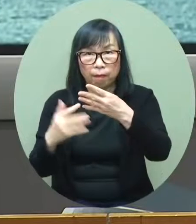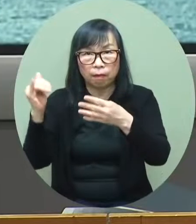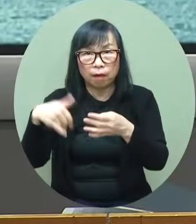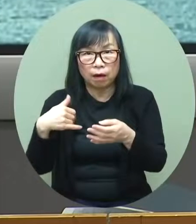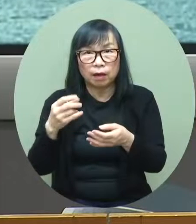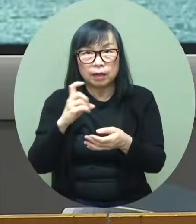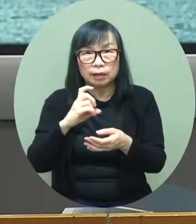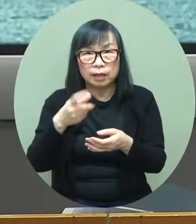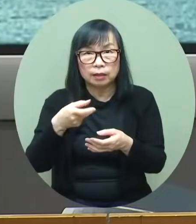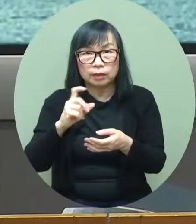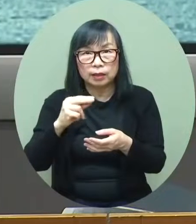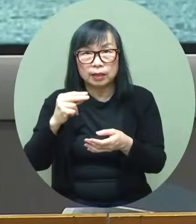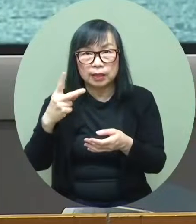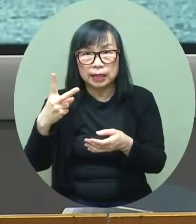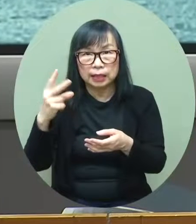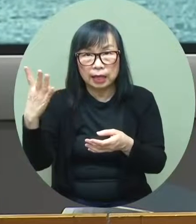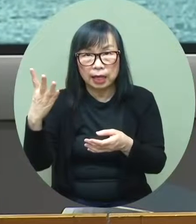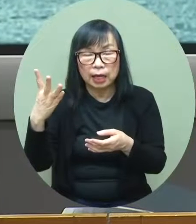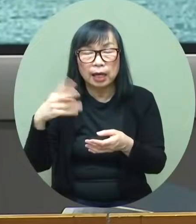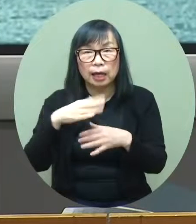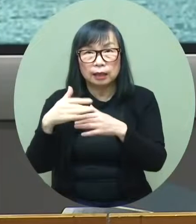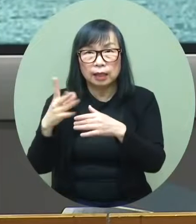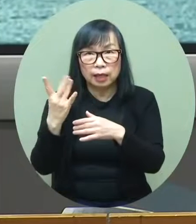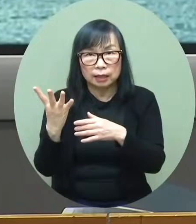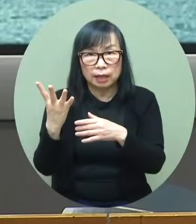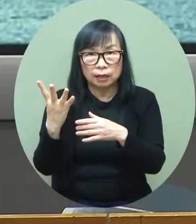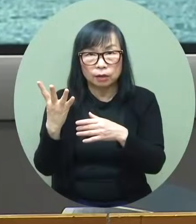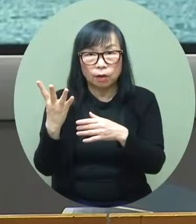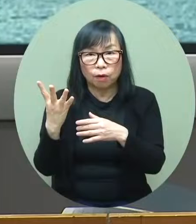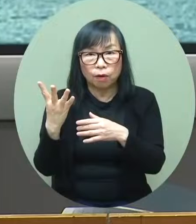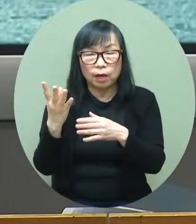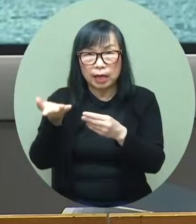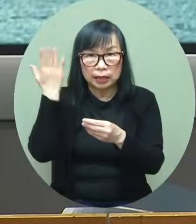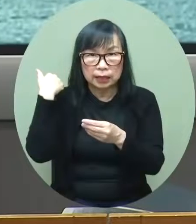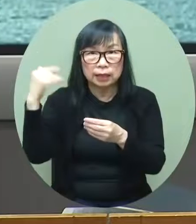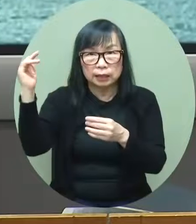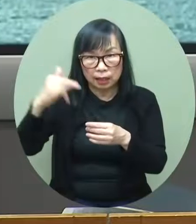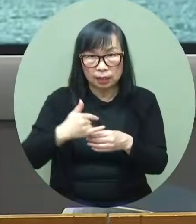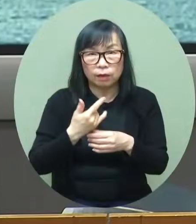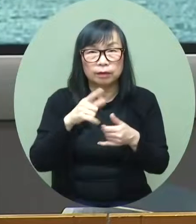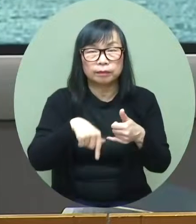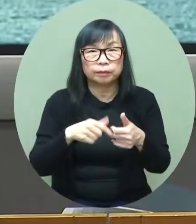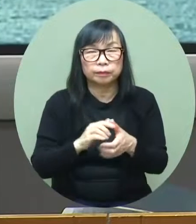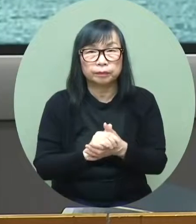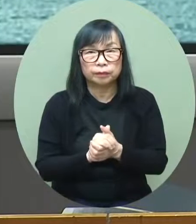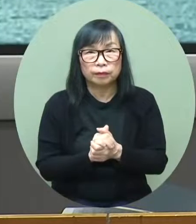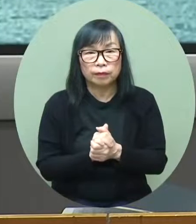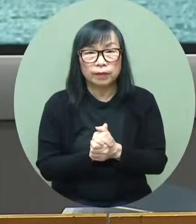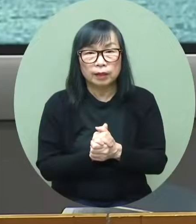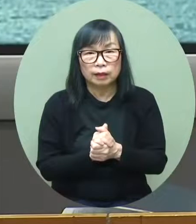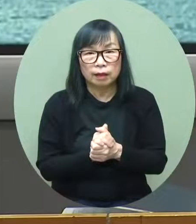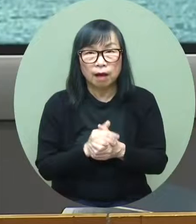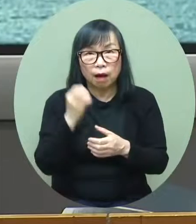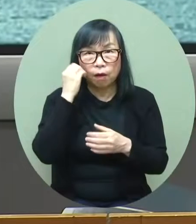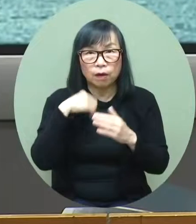坐 CX724 啦，咁另外其他4宗就係在較早之前抵港嘅人士啦。喺院